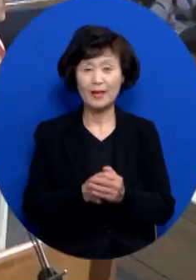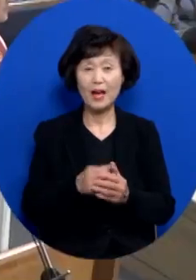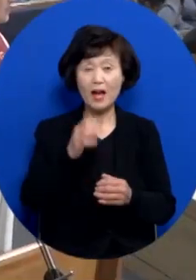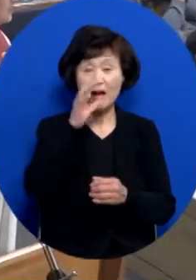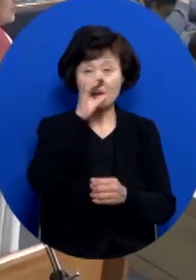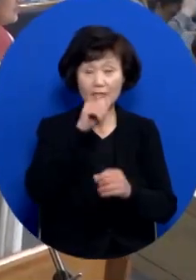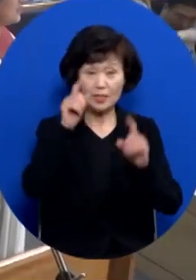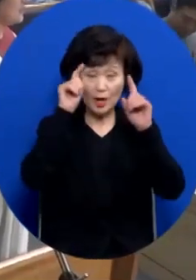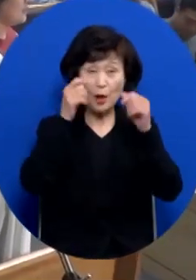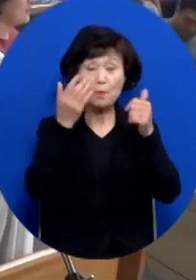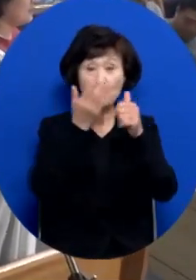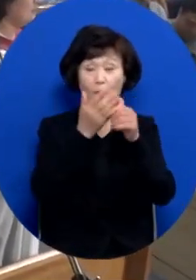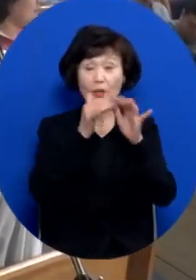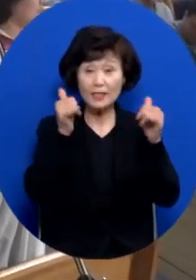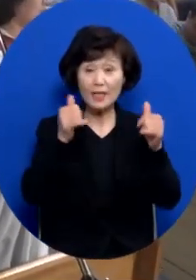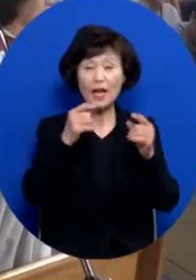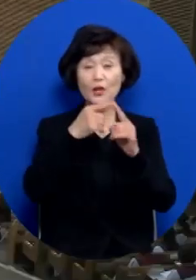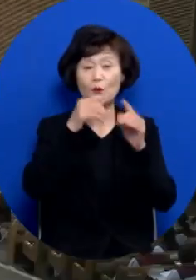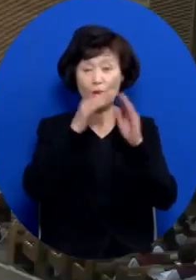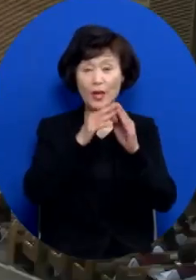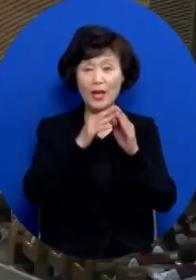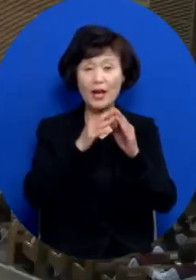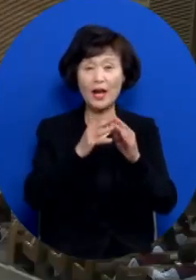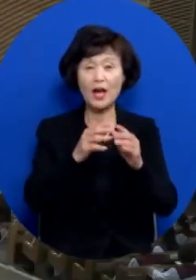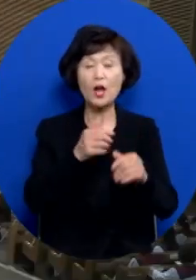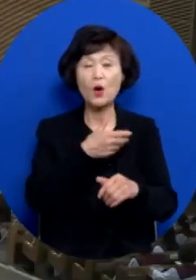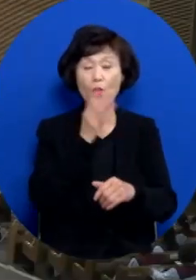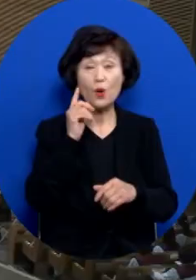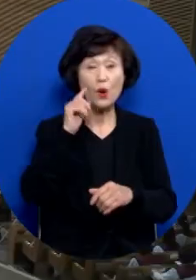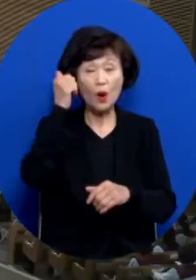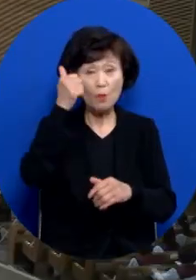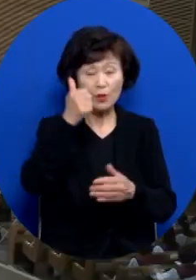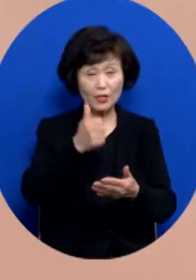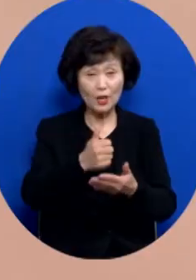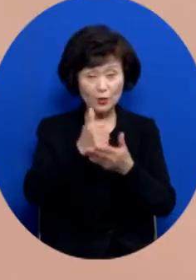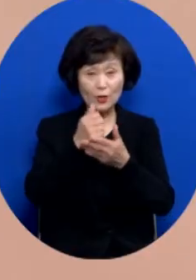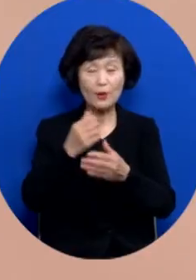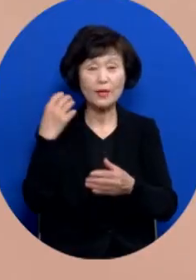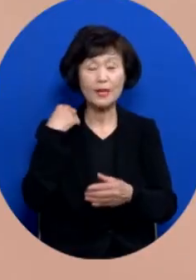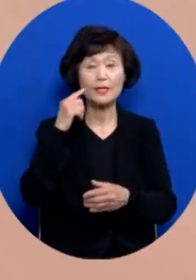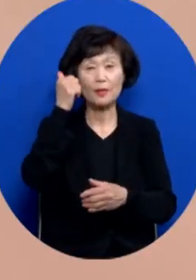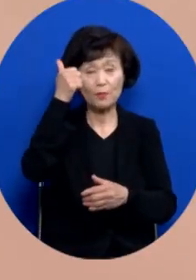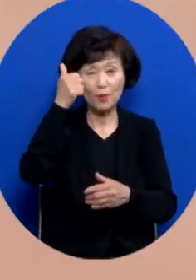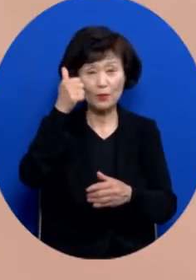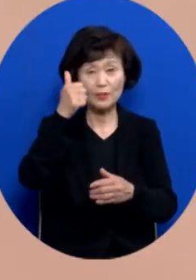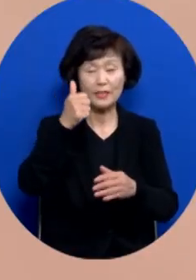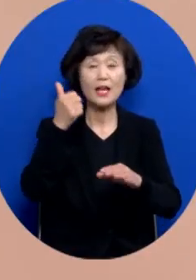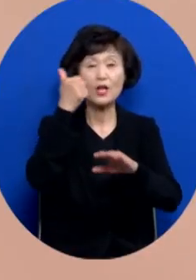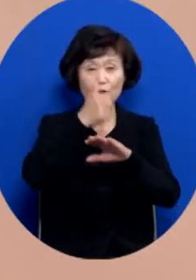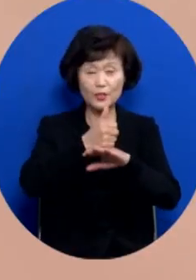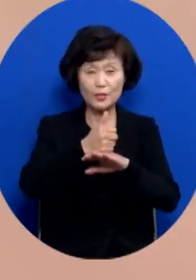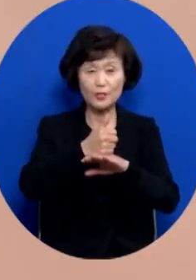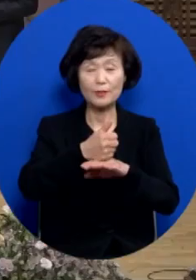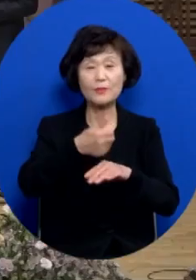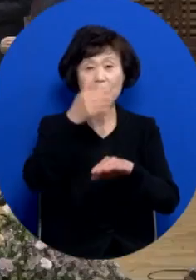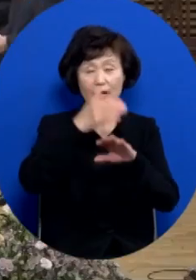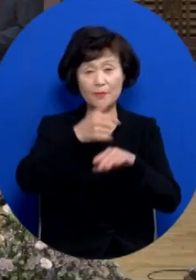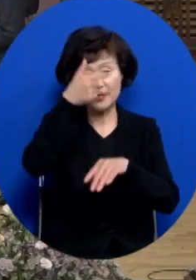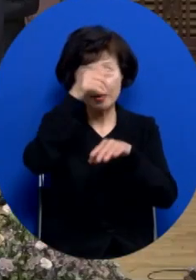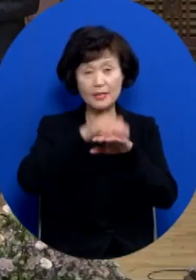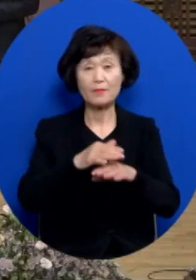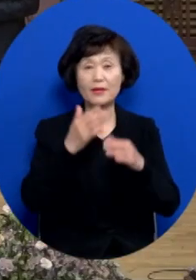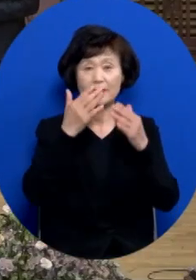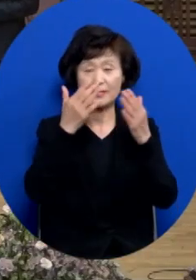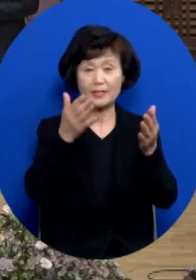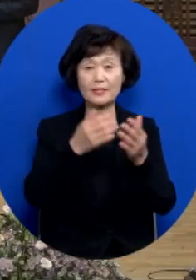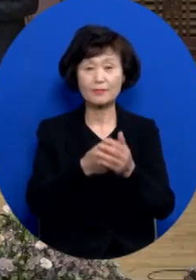선한목자교회가 원로목사 추대와 담임목사 취임 감사 예배를 드렸습니다. 예배에서 부강교회 김상현 감독이 말씀을 전했으며